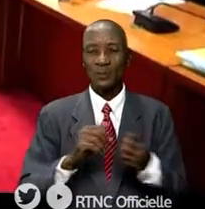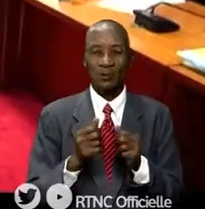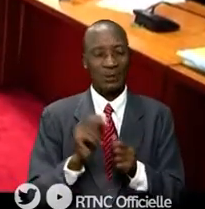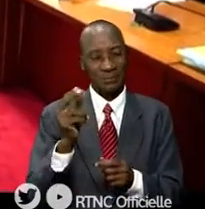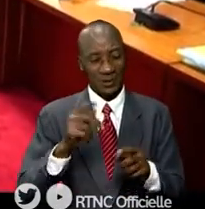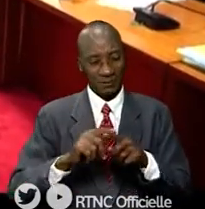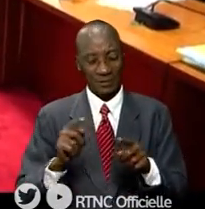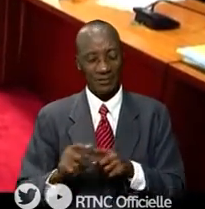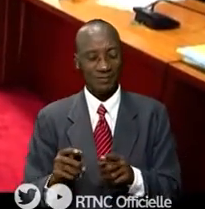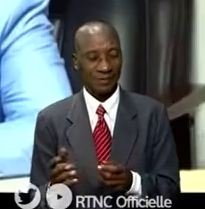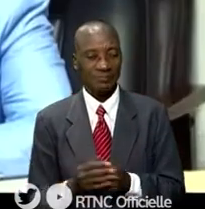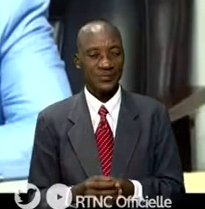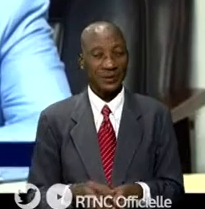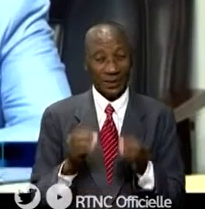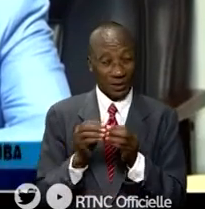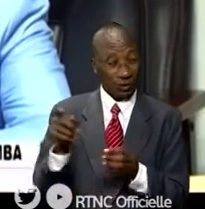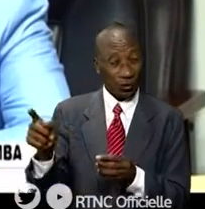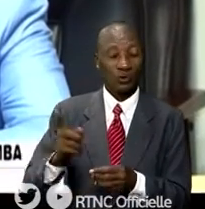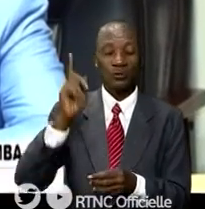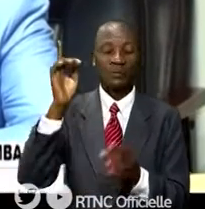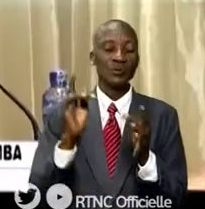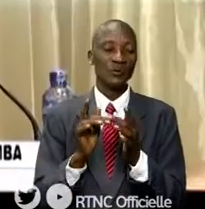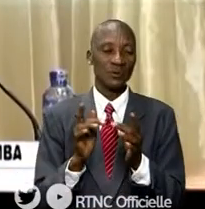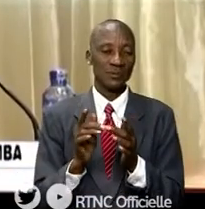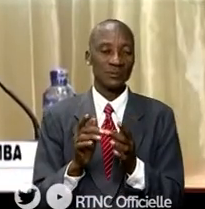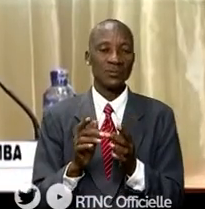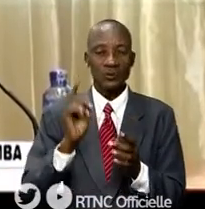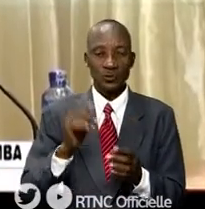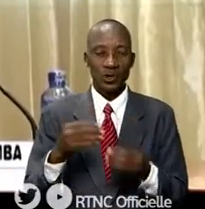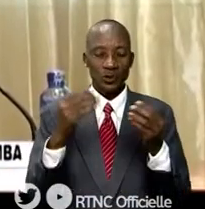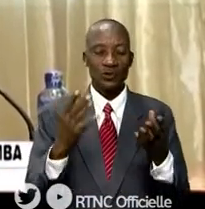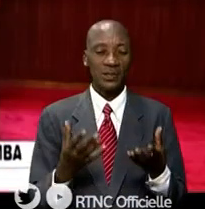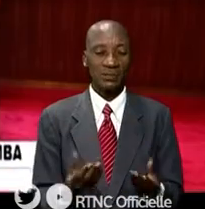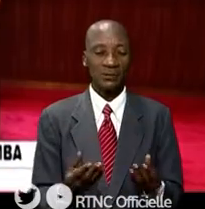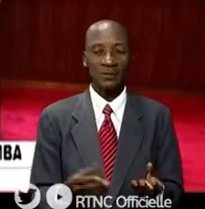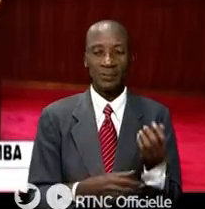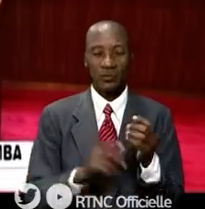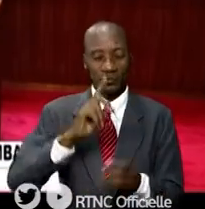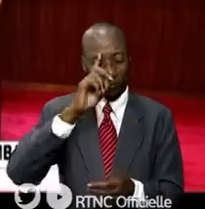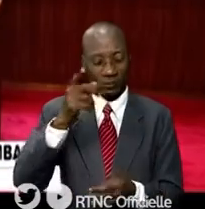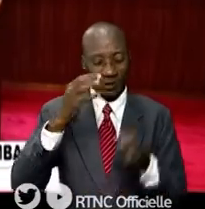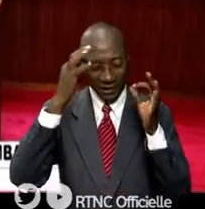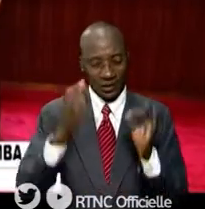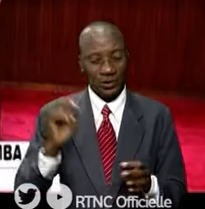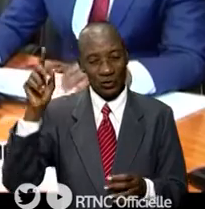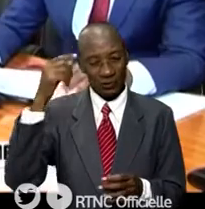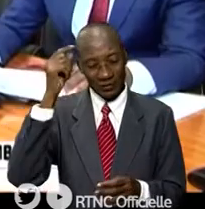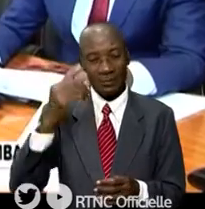Cette réunion est donc un premier contact et devra faciliter la compréhension des décisions du gouvernement auprès des élus du